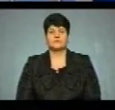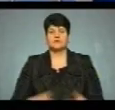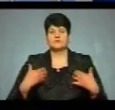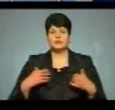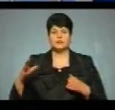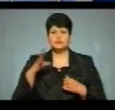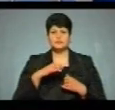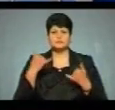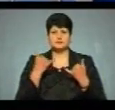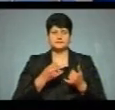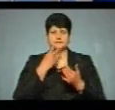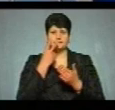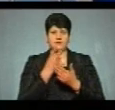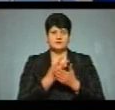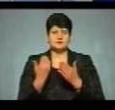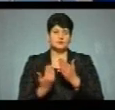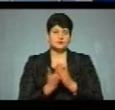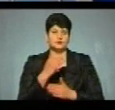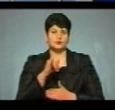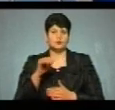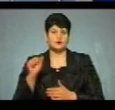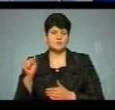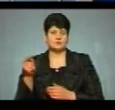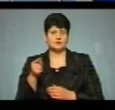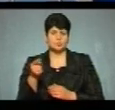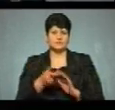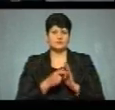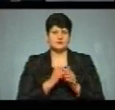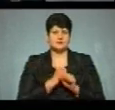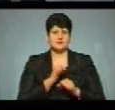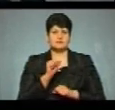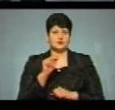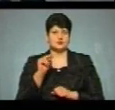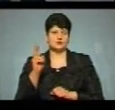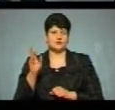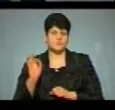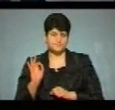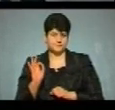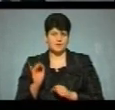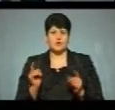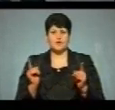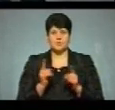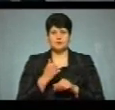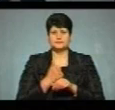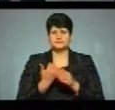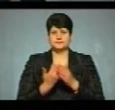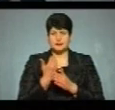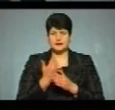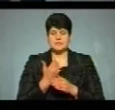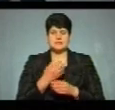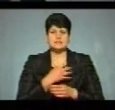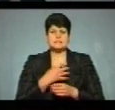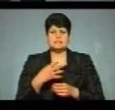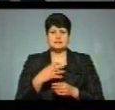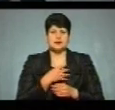Вітаю всіх, хто зараз з нами. Новини в ефірі телеканалу UA Тернопіль. У студії Анастасія Чечко. Коротко про головне. Староста церкви Святого